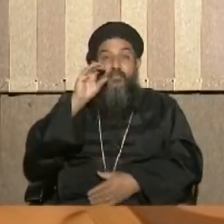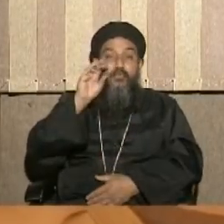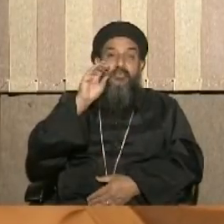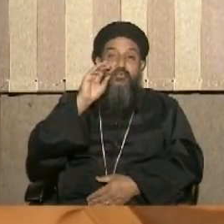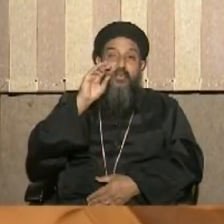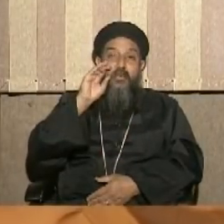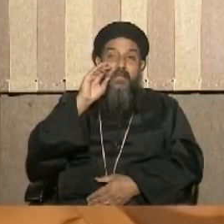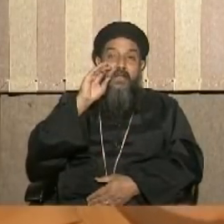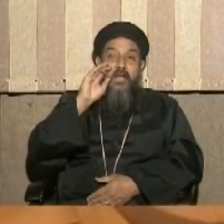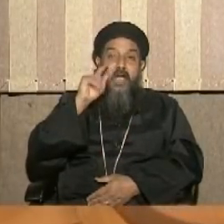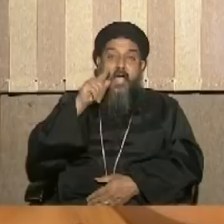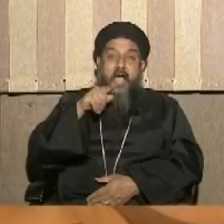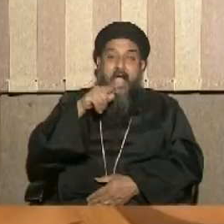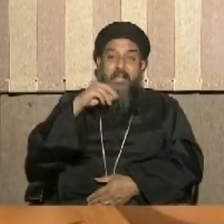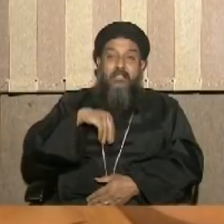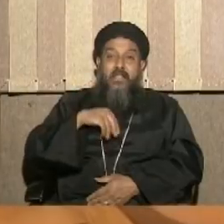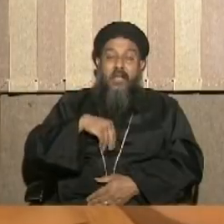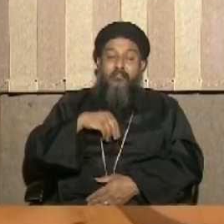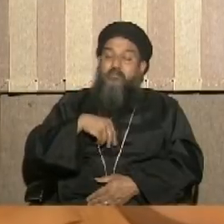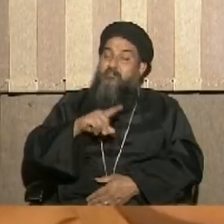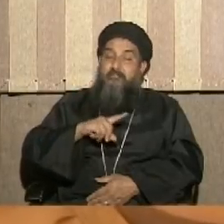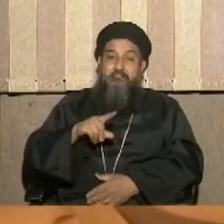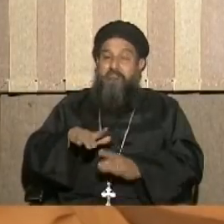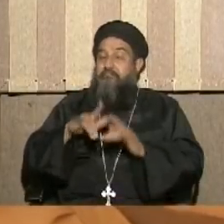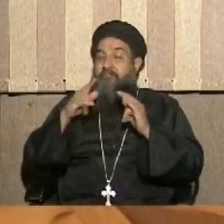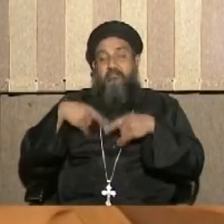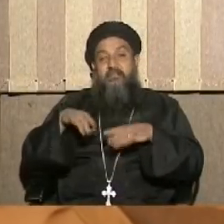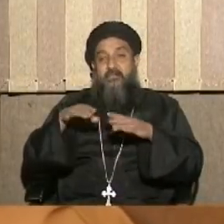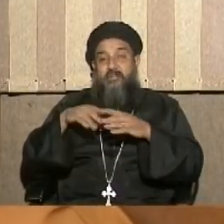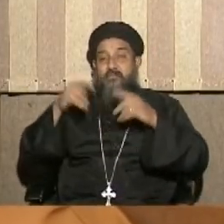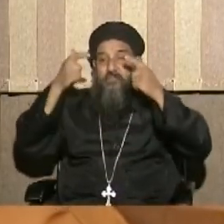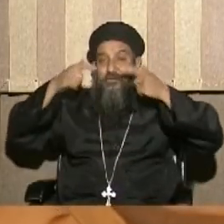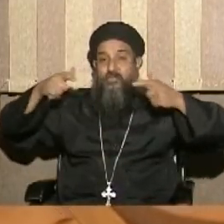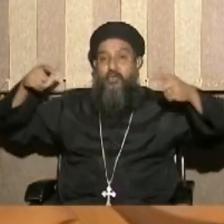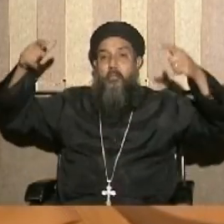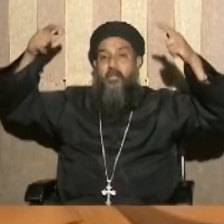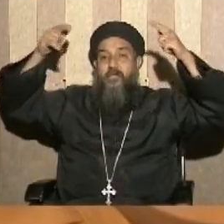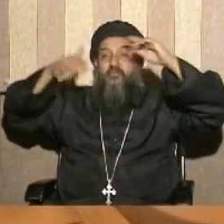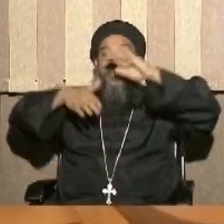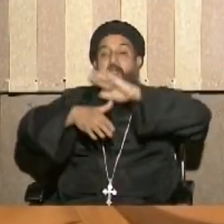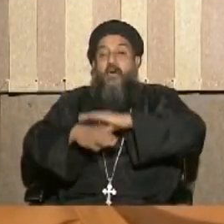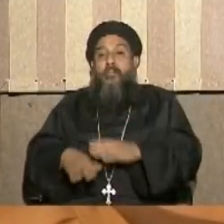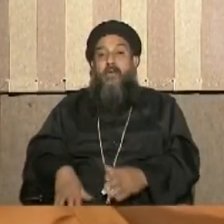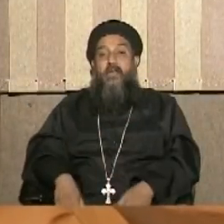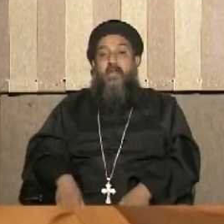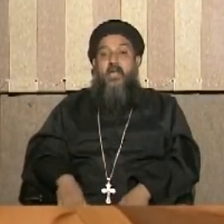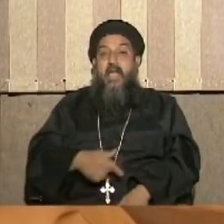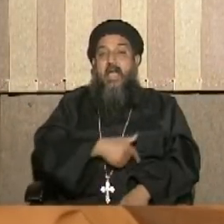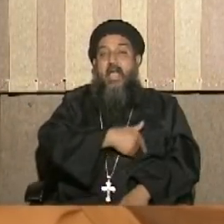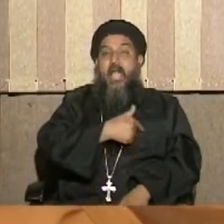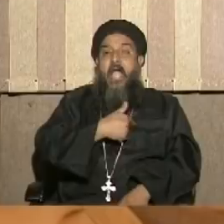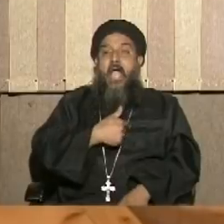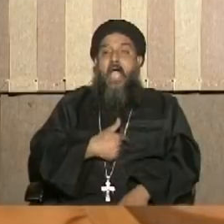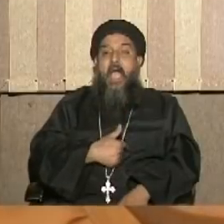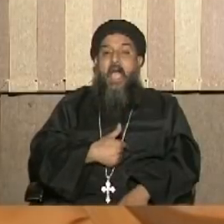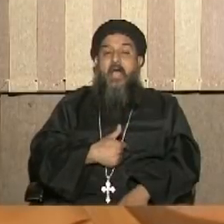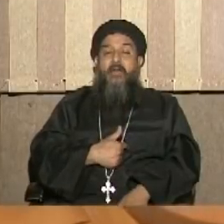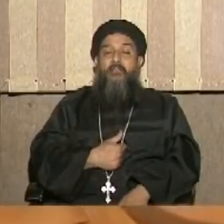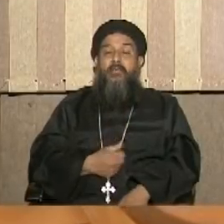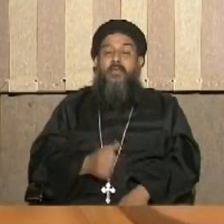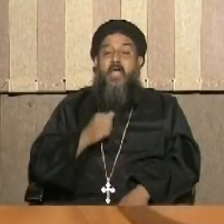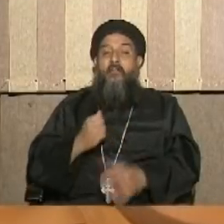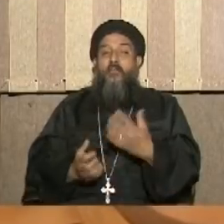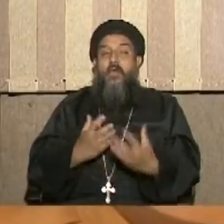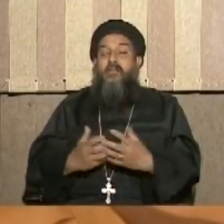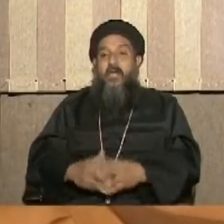منها ورفضوا حتى المراكز الكنسية، من ساعتها يا أبي وأنا قلبي ملتهب وحابب أسيب